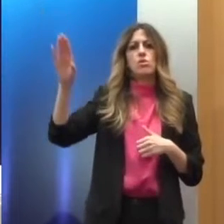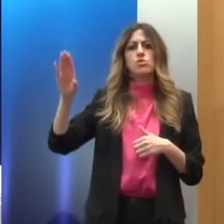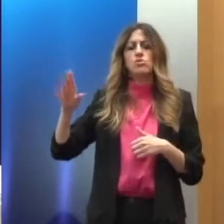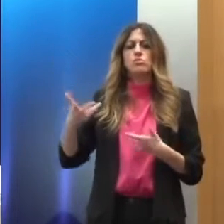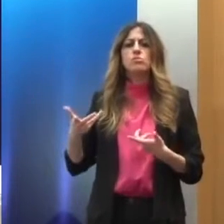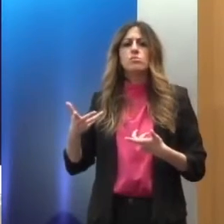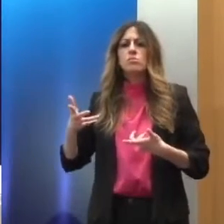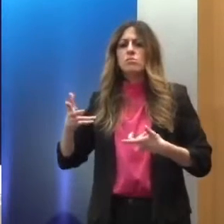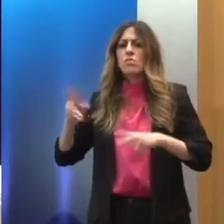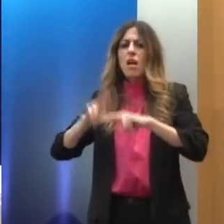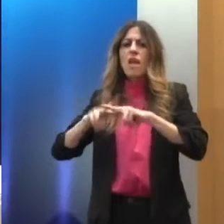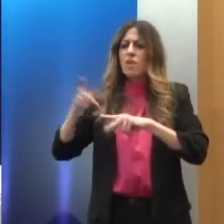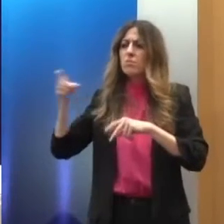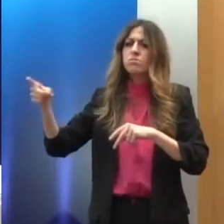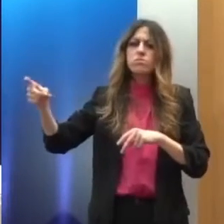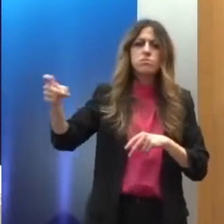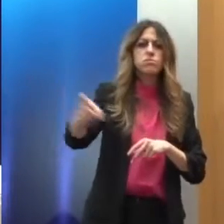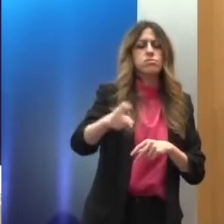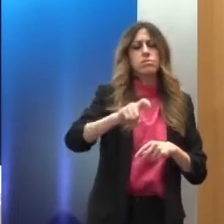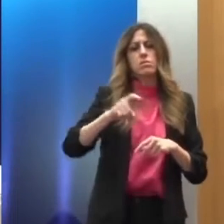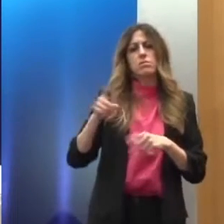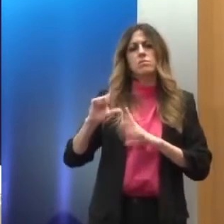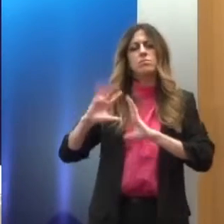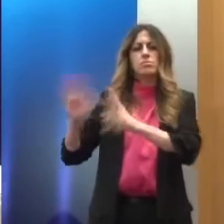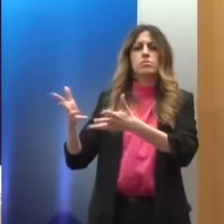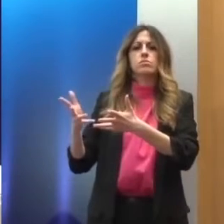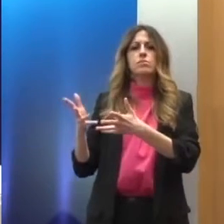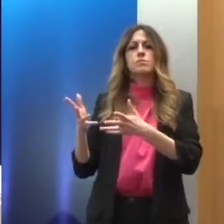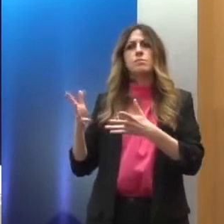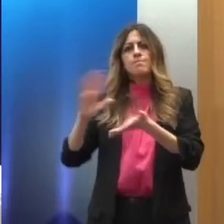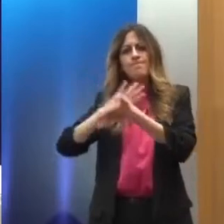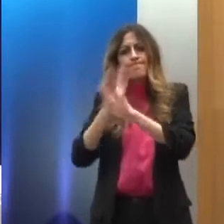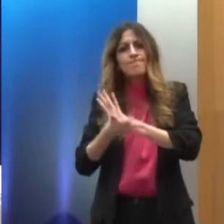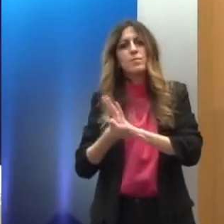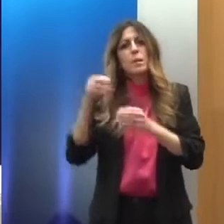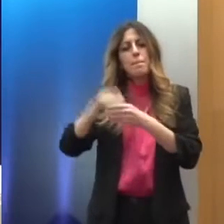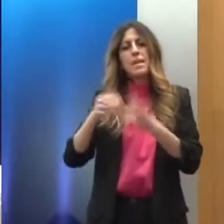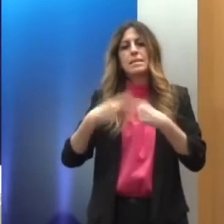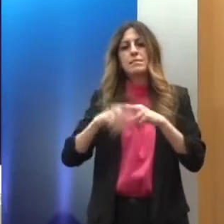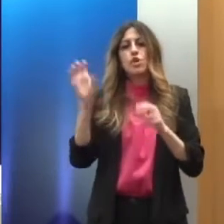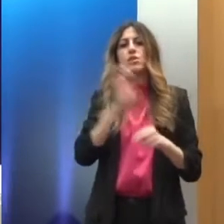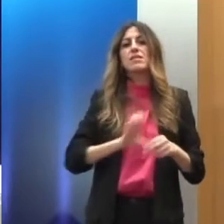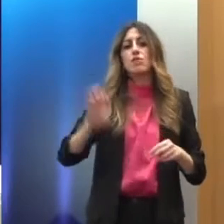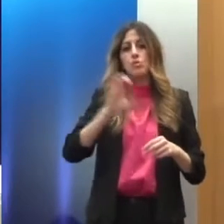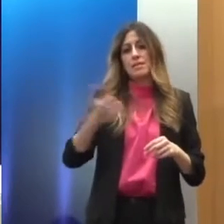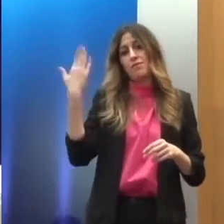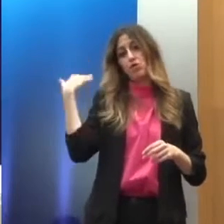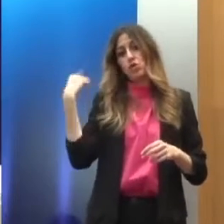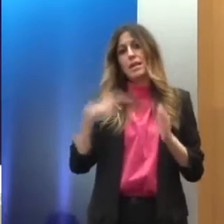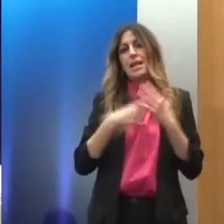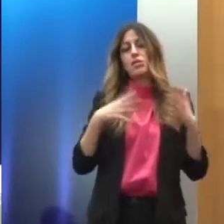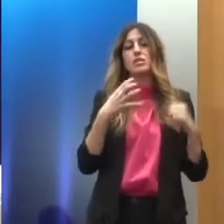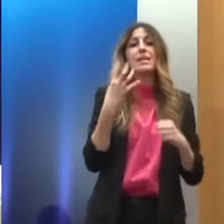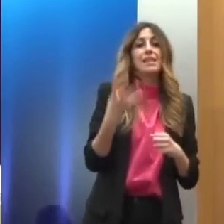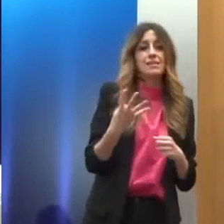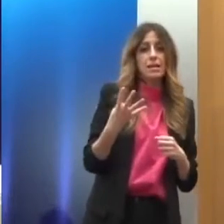μυσαλλοδοξία στα κράτη-μέλη του Συμβουλίου της Ευρώπης, σε σχέση με το 2017, δεν είμαι